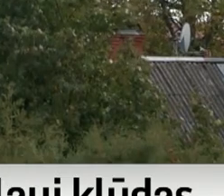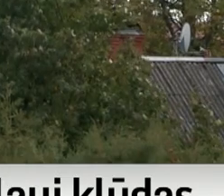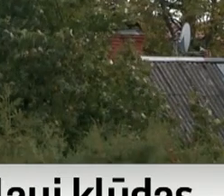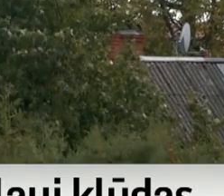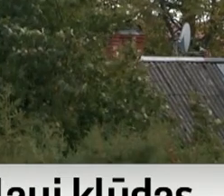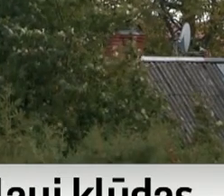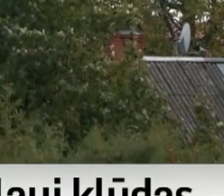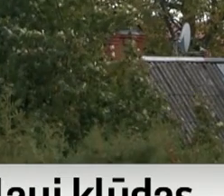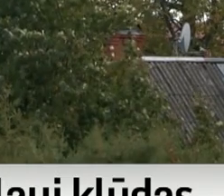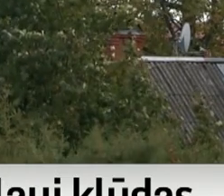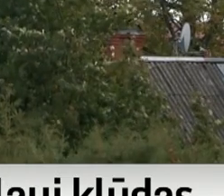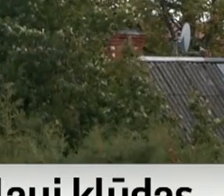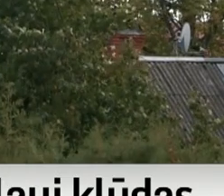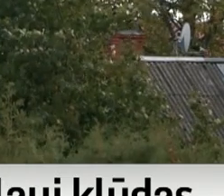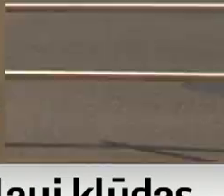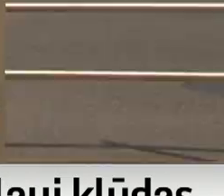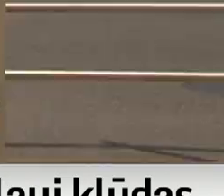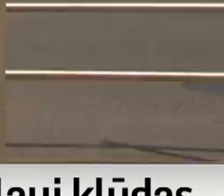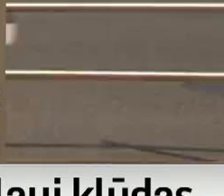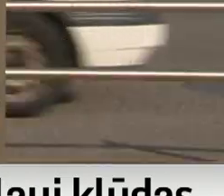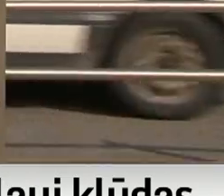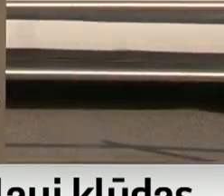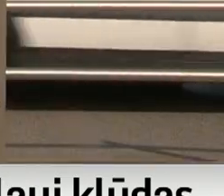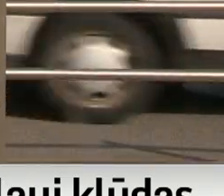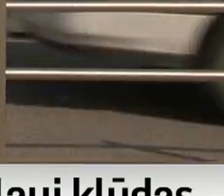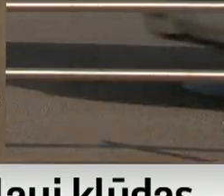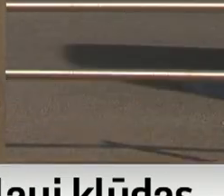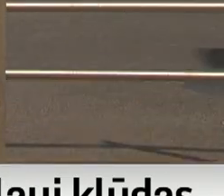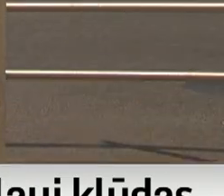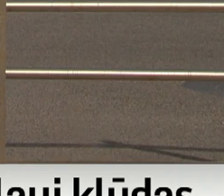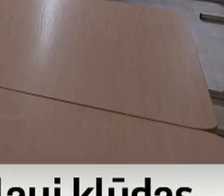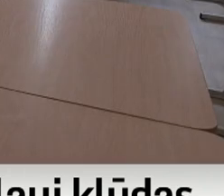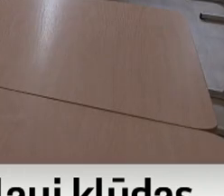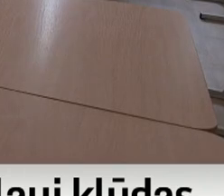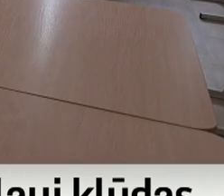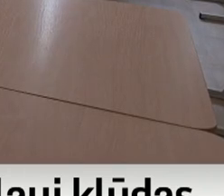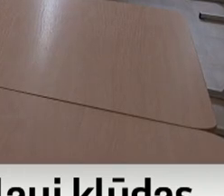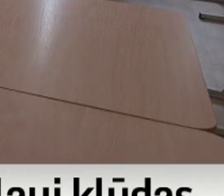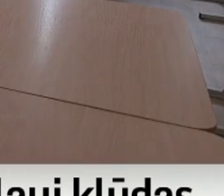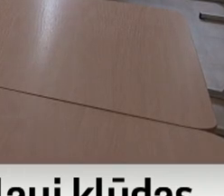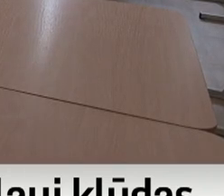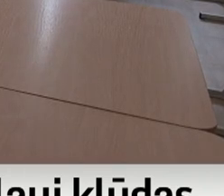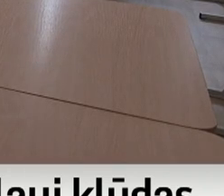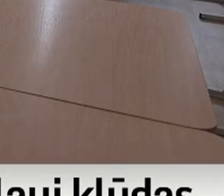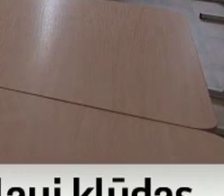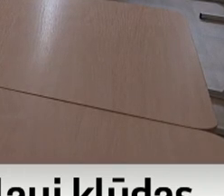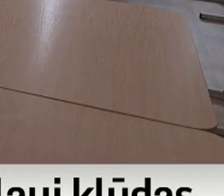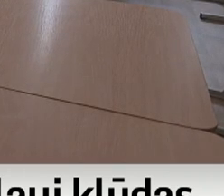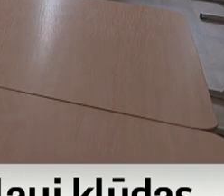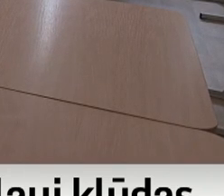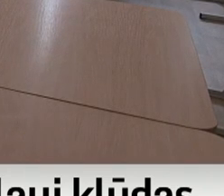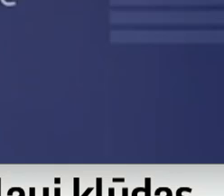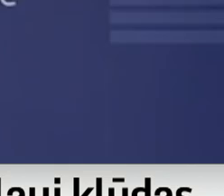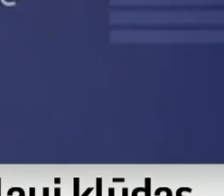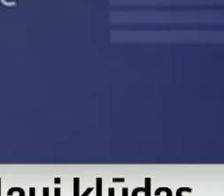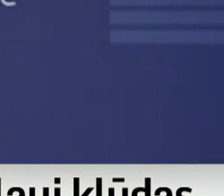jāizstrādā attīstības vīzija, iedzīvotāji tiek iesaistīti, bet kad vīzija jāiedzīvina dzīvē, iedzīvotājiem viedoklis vairs netiek